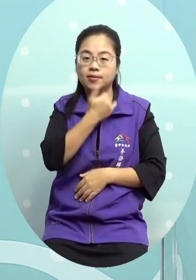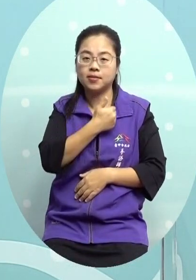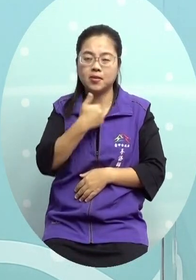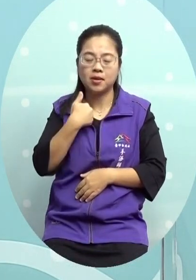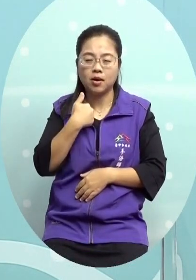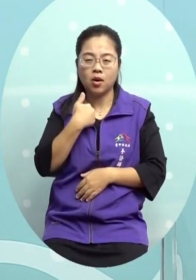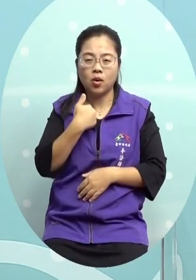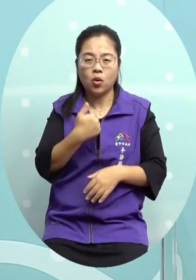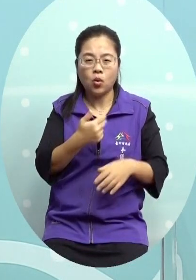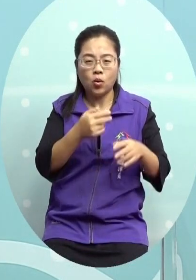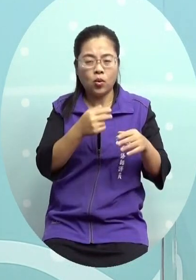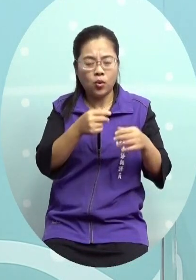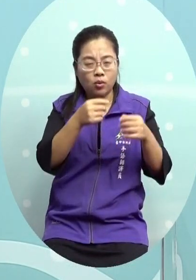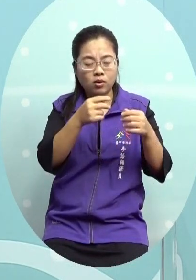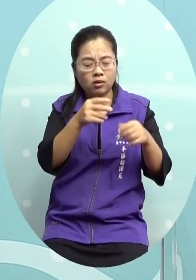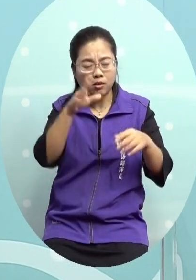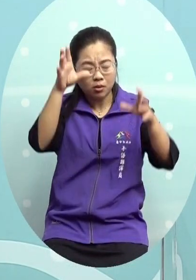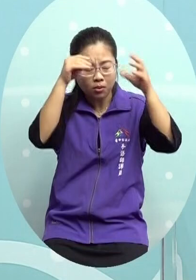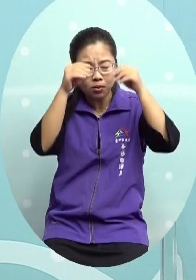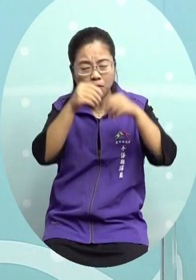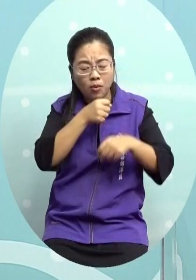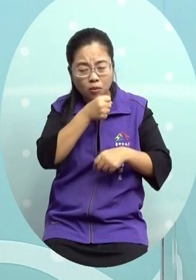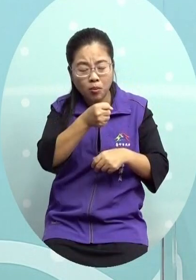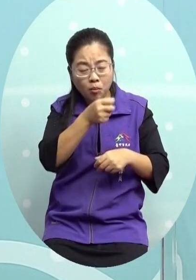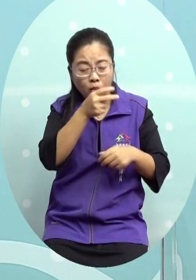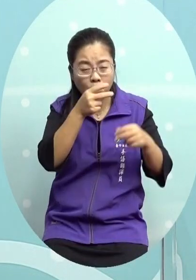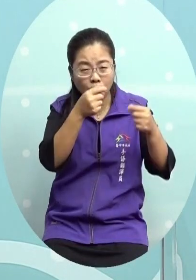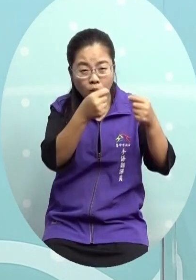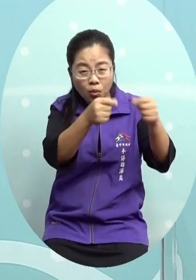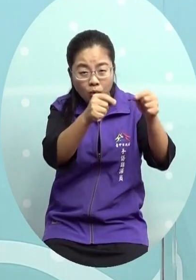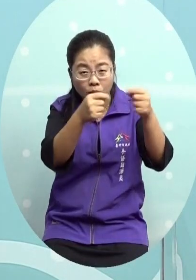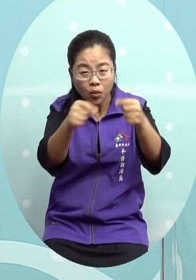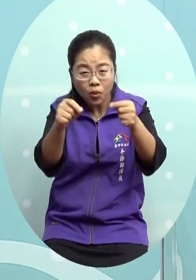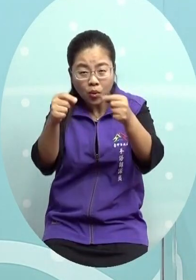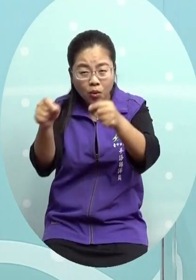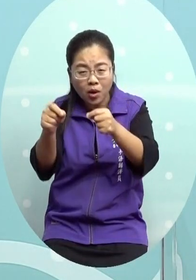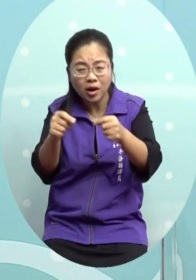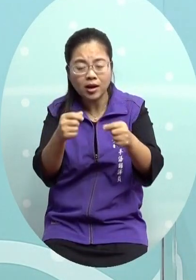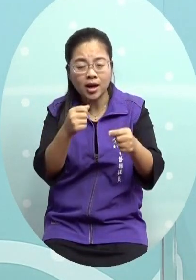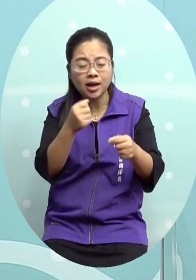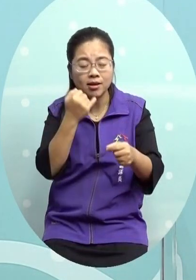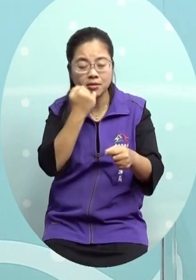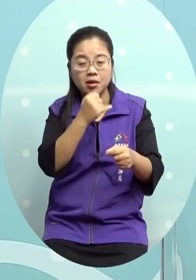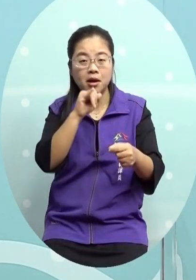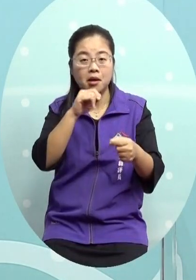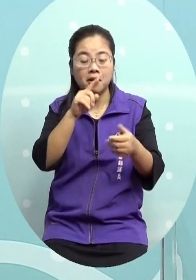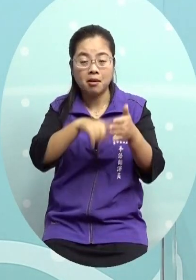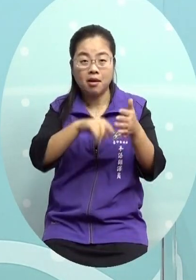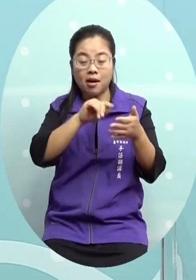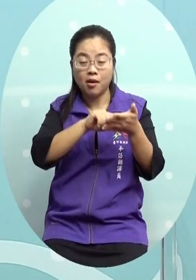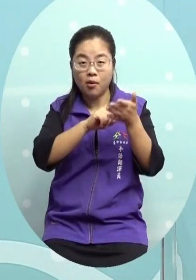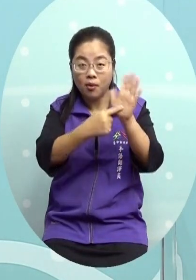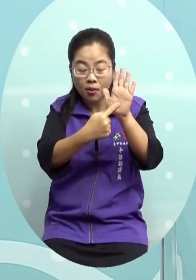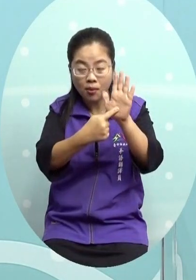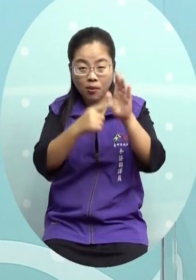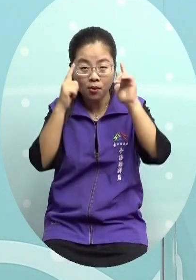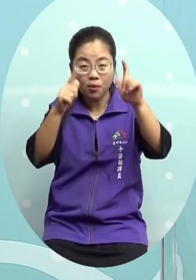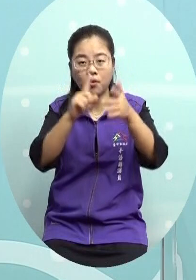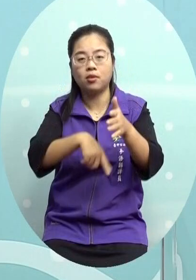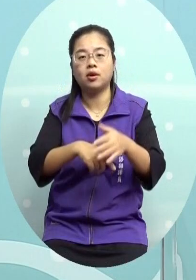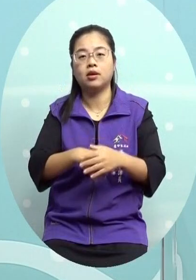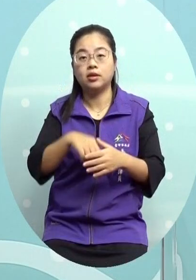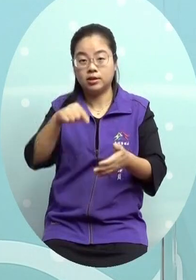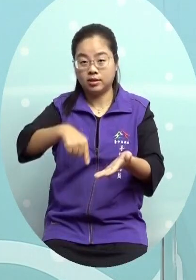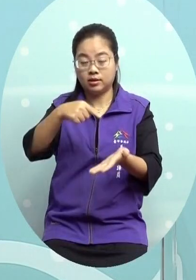片段越错假的消息越有机会让民众看见。但是当然我们也必须承认，这一